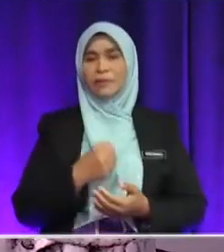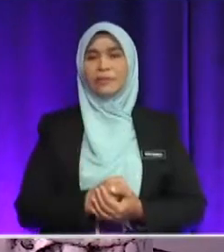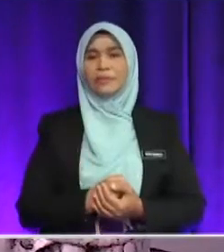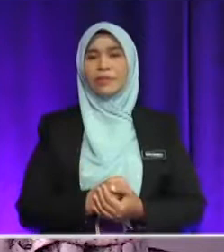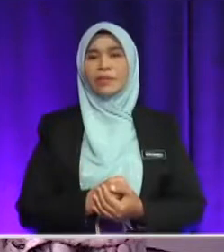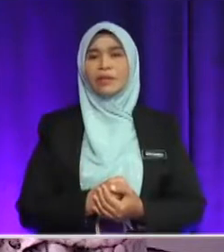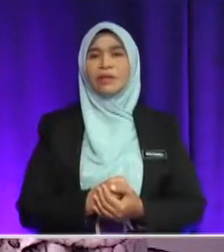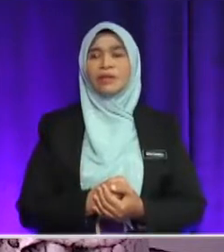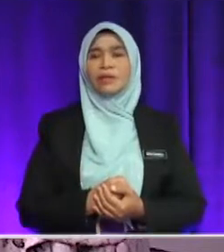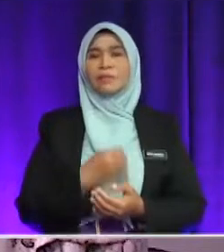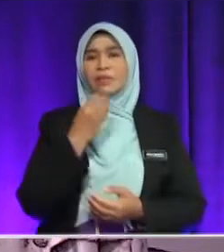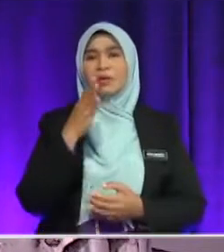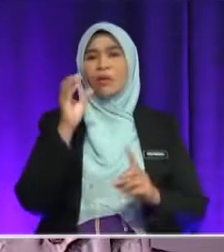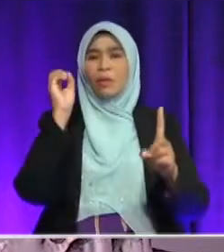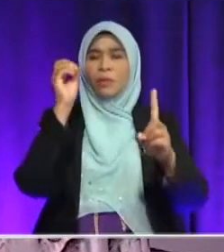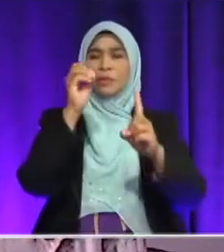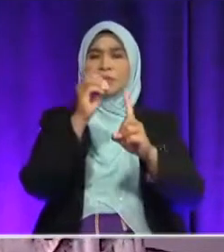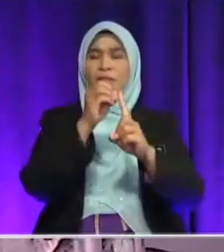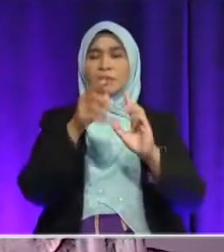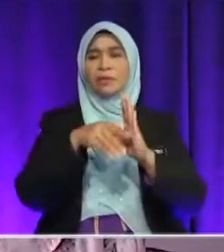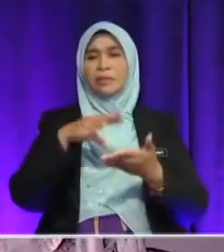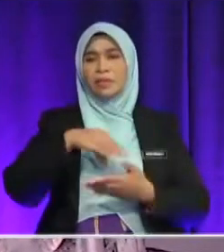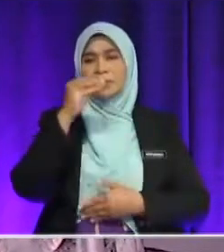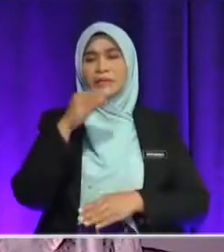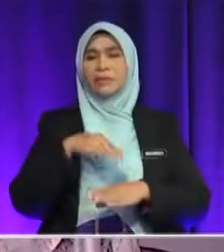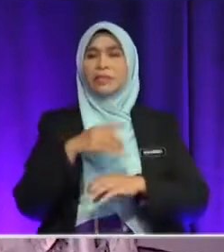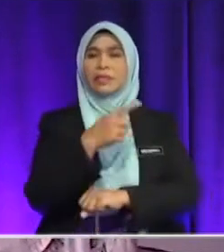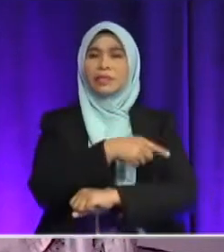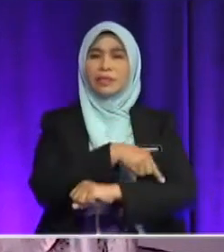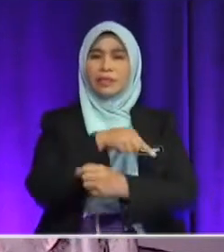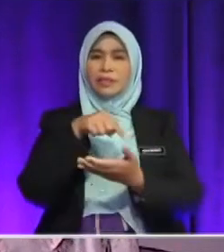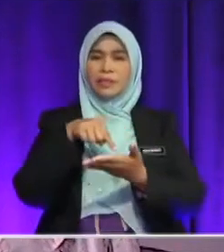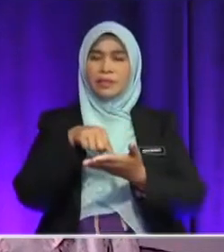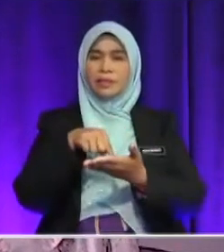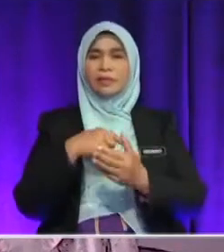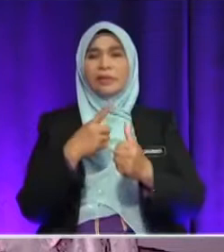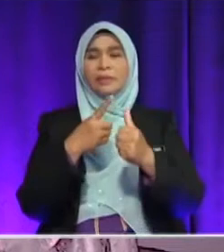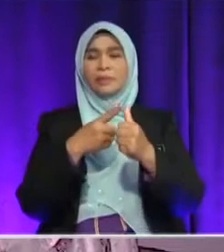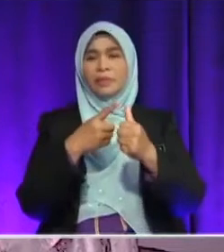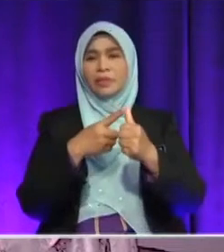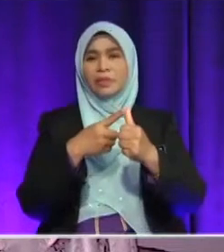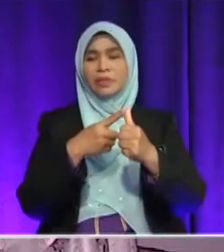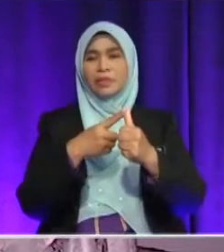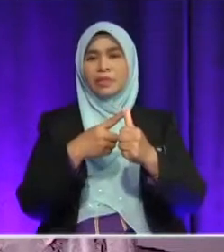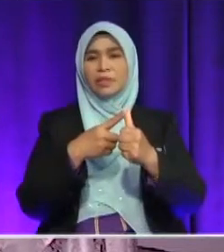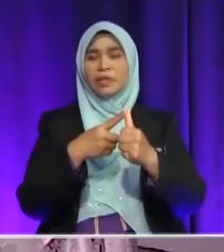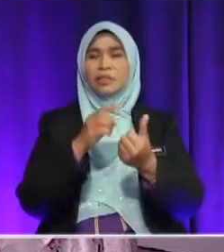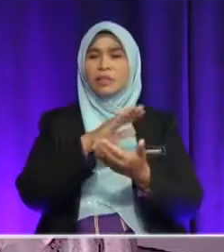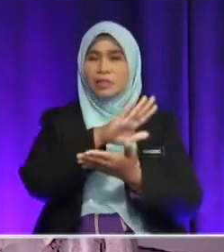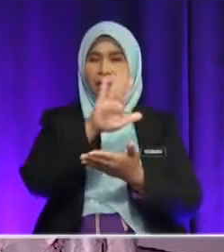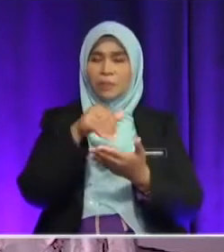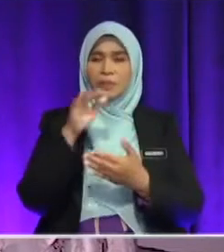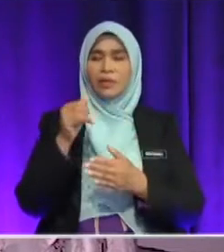menyatakan objektif pembelajaran kita pada hari ini qwerty stem pertama pada hari ini adalah a semua yang mempelajari